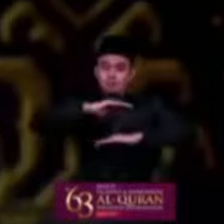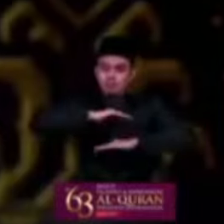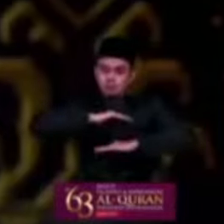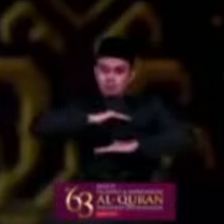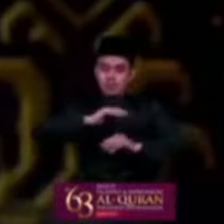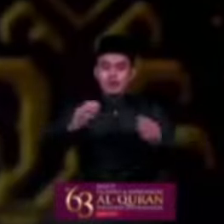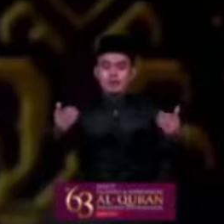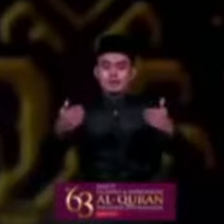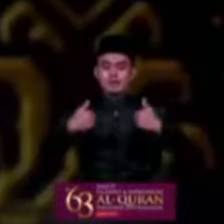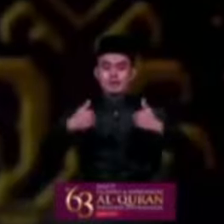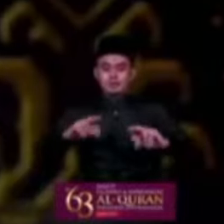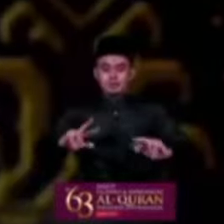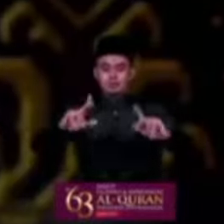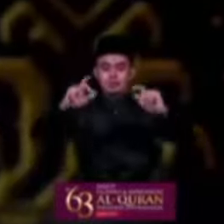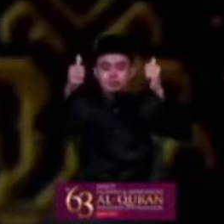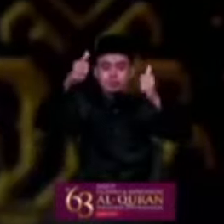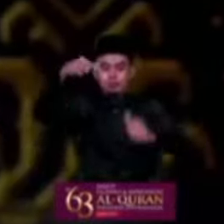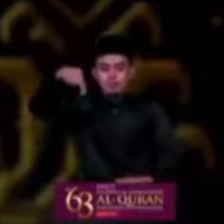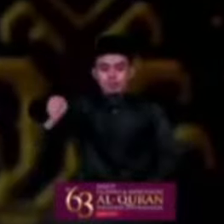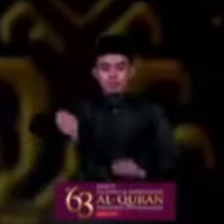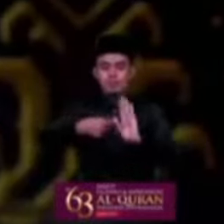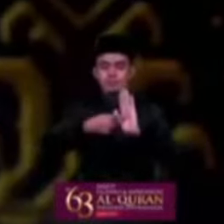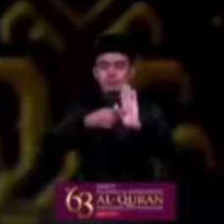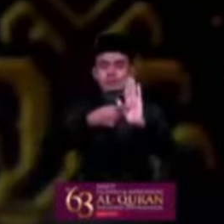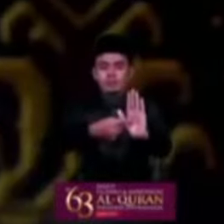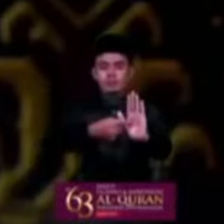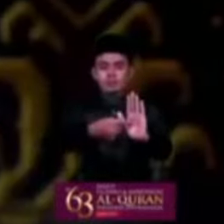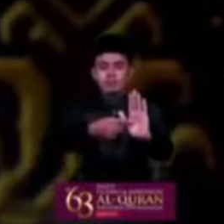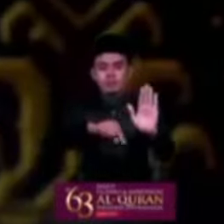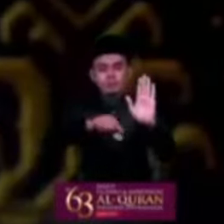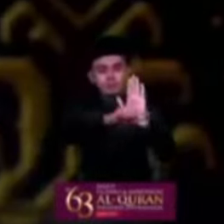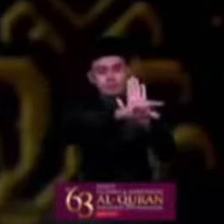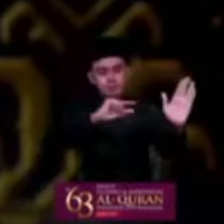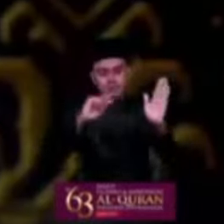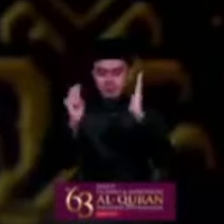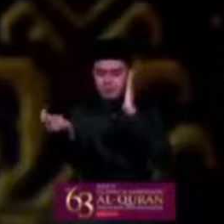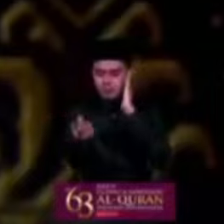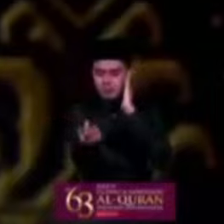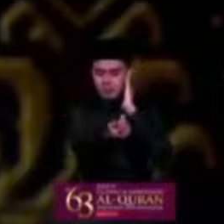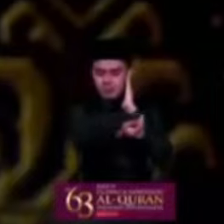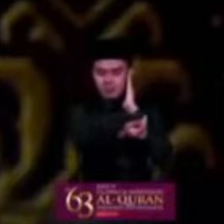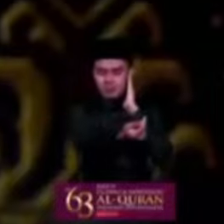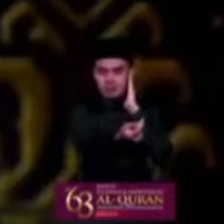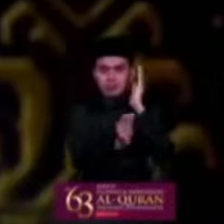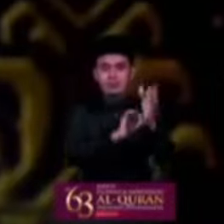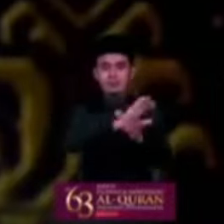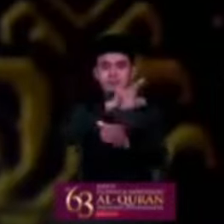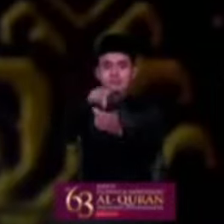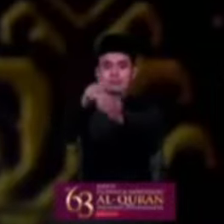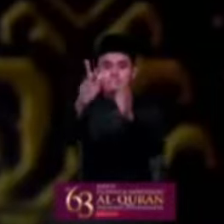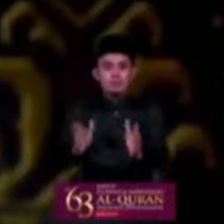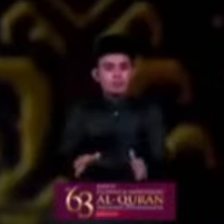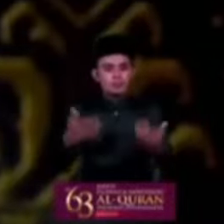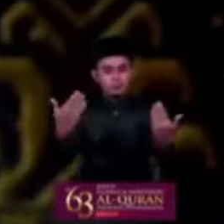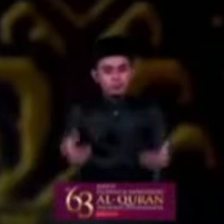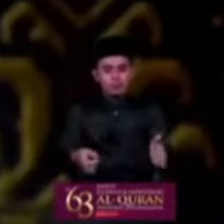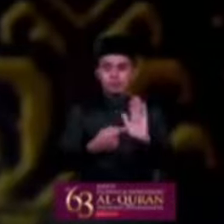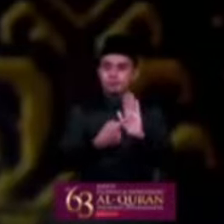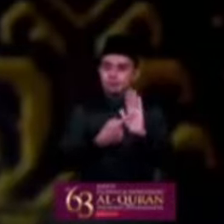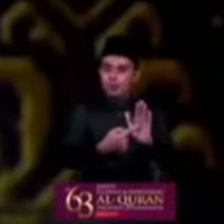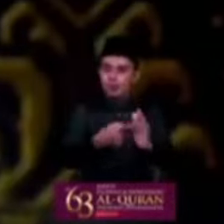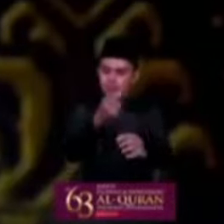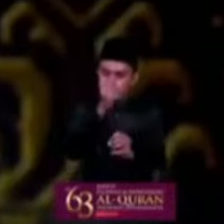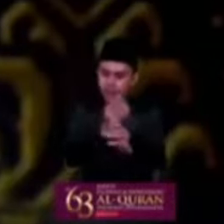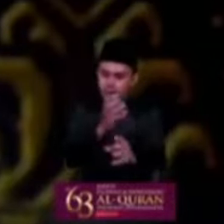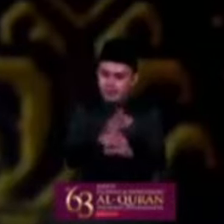Dan perasmian juga insya-Allah malam esok akan disempurnakan oleh Perdana Menteri kita Yang Amat Berhormat Datuk Seri Anwar bin Ibrahim. Dan di